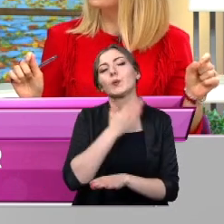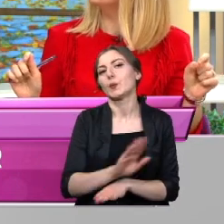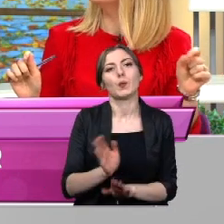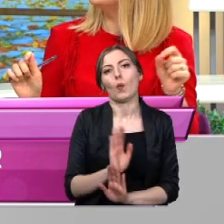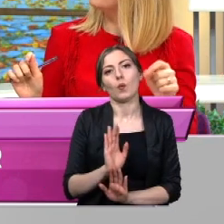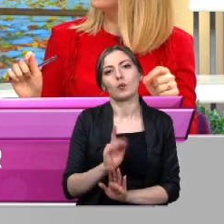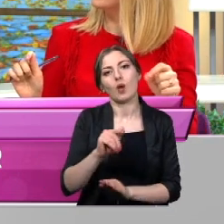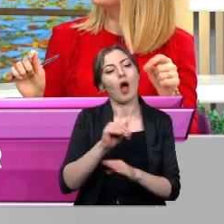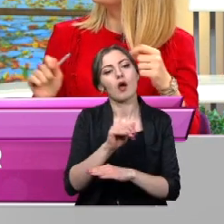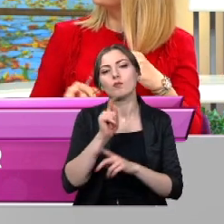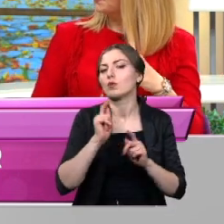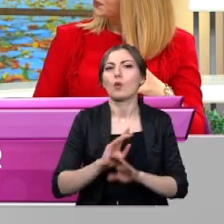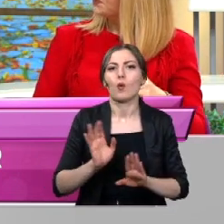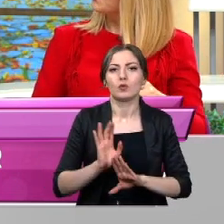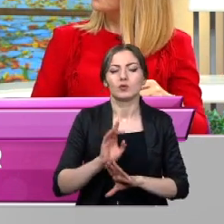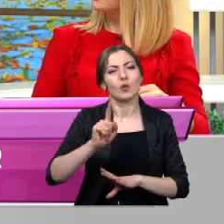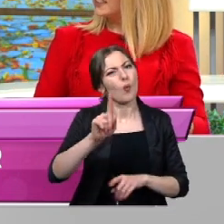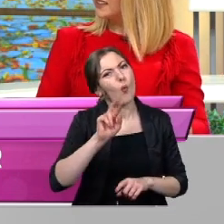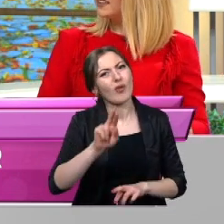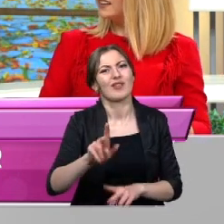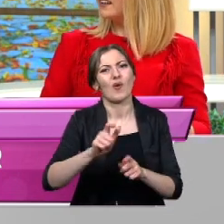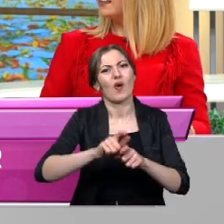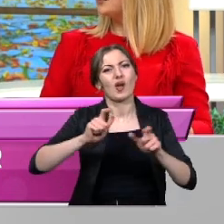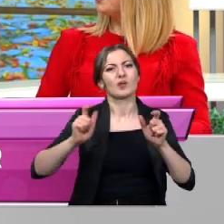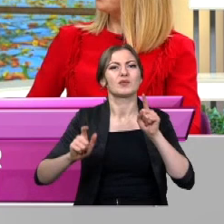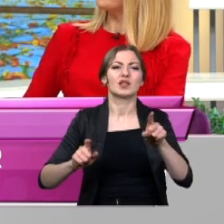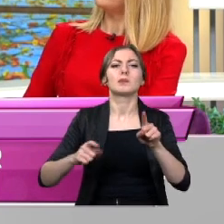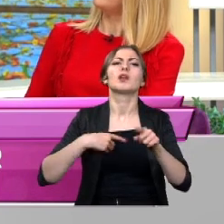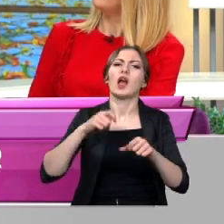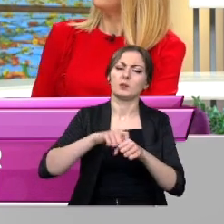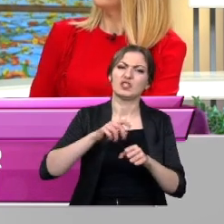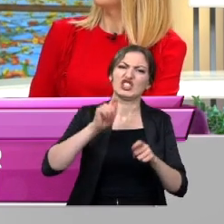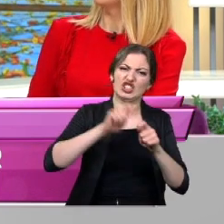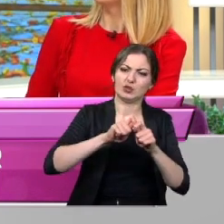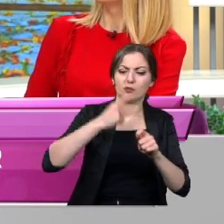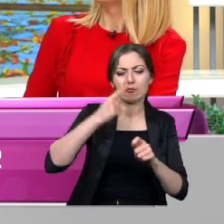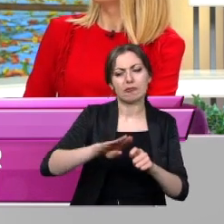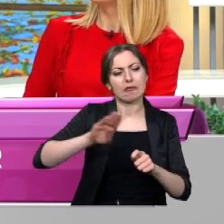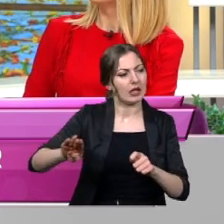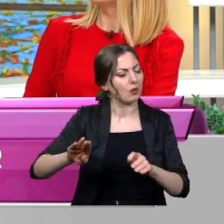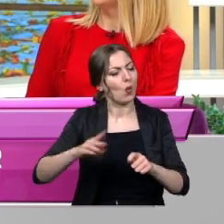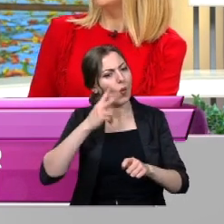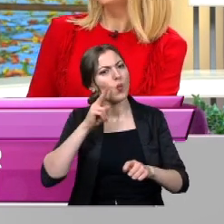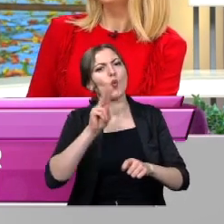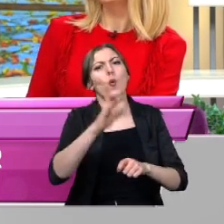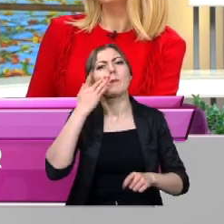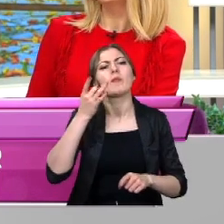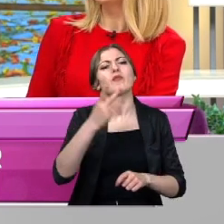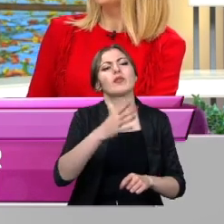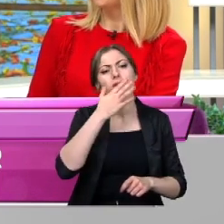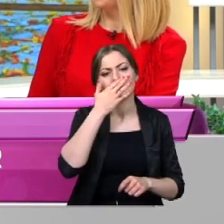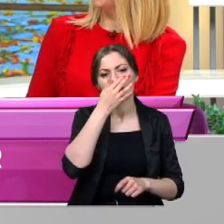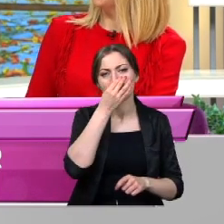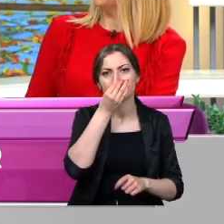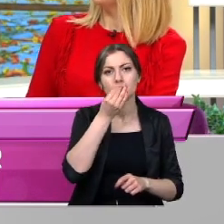böyle bir şey yaptık bağlanırlar öyle gelişiyor nasıl gelişiyor Benim işlerim bir taraf birileri tarafından görülüyor ki doğru